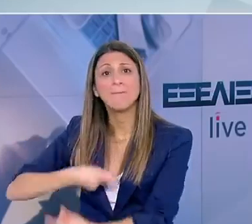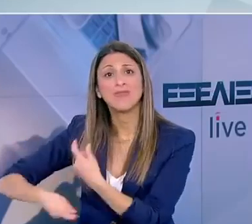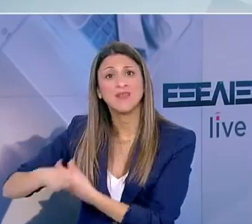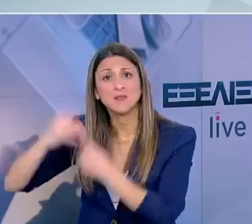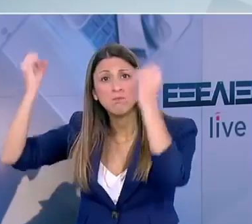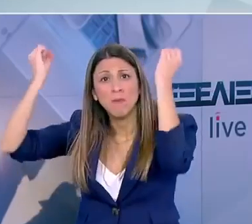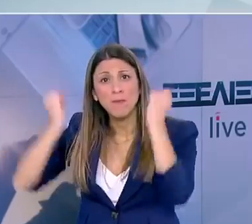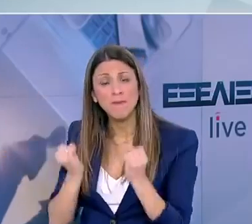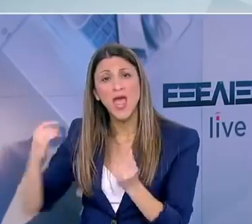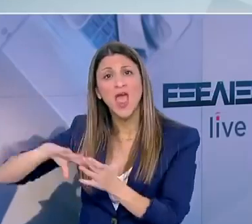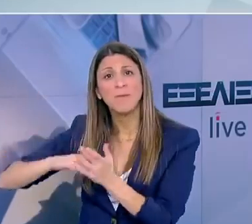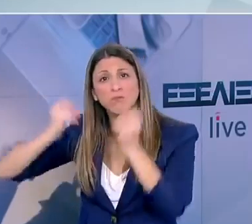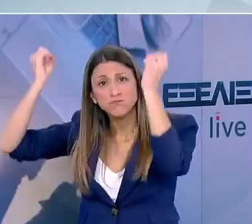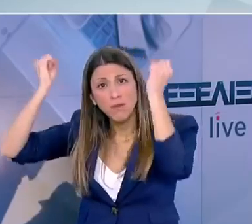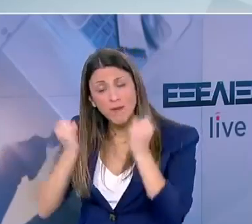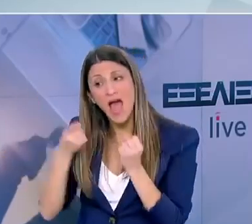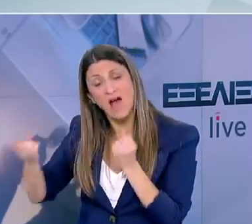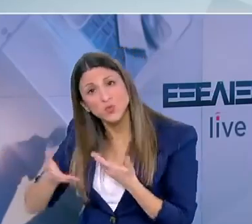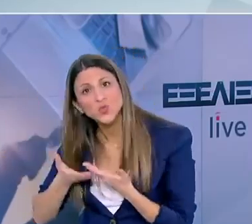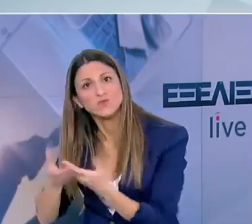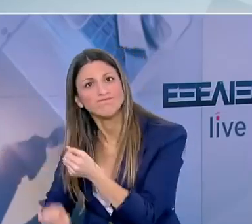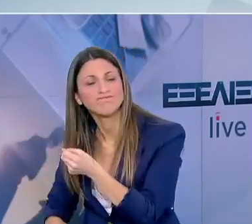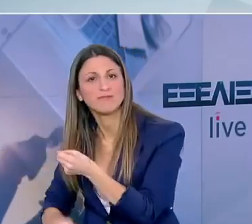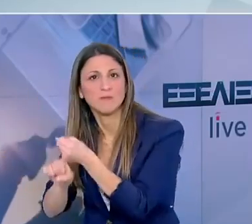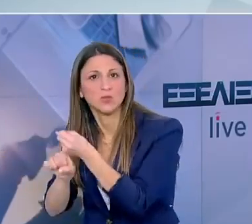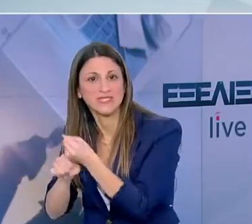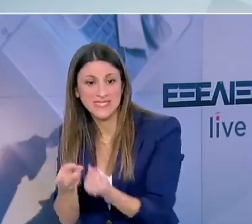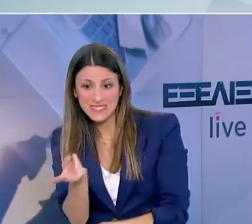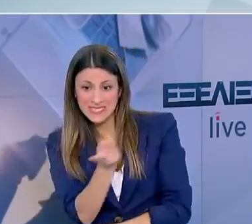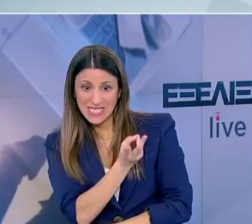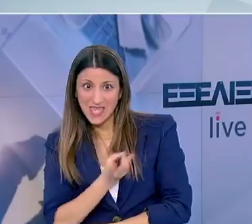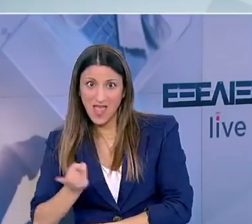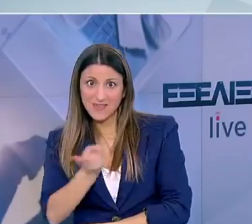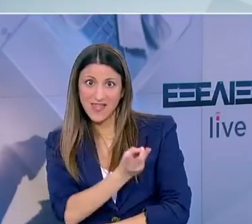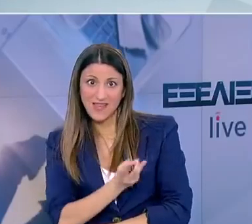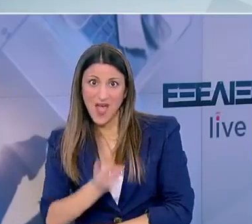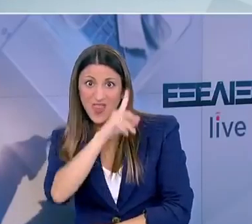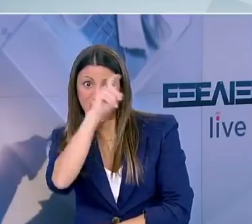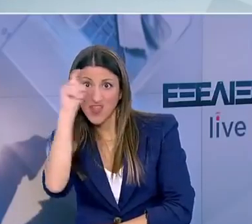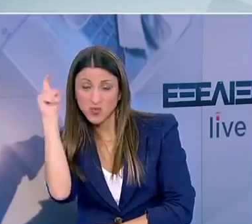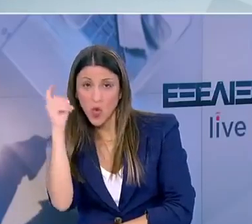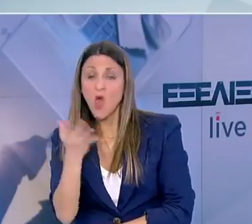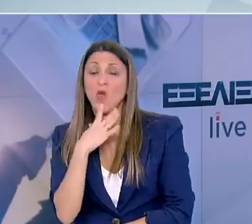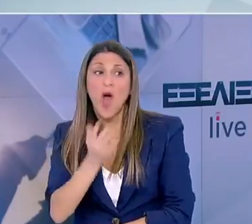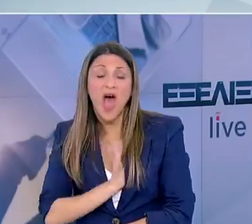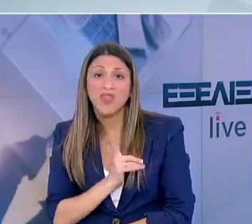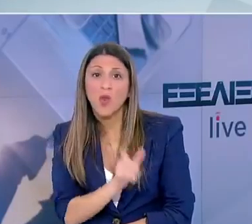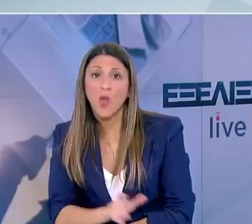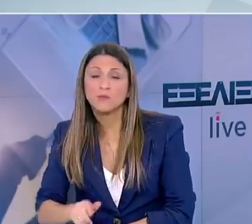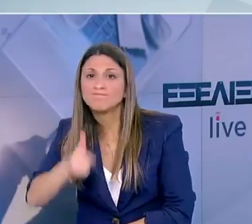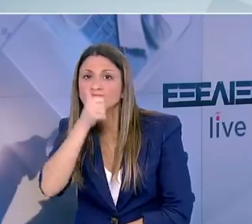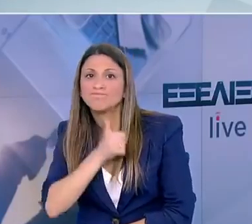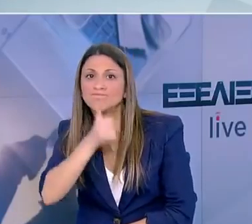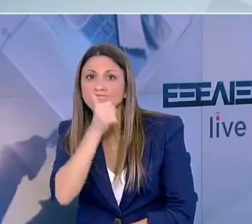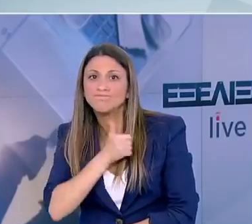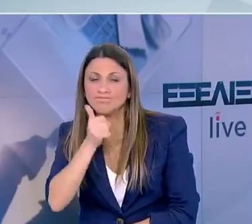των εργαζομένων, καθώς επίσης και τη βελτίωση της δύσκολης καθημερινότητας των συμπολιτών μας. Το πιο σημαντικό